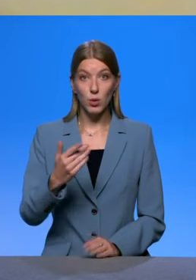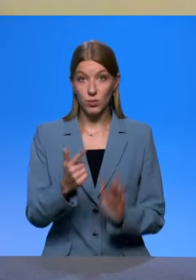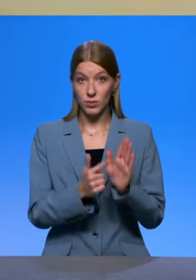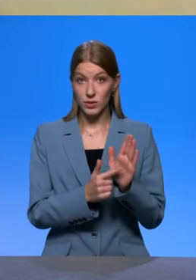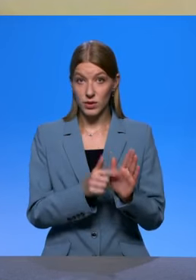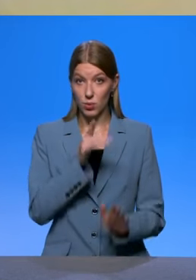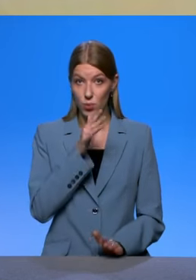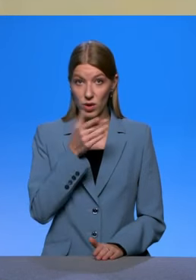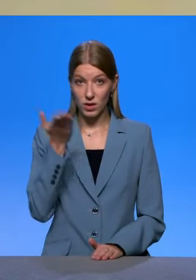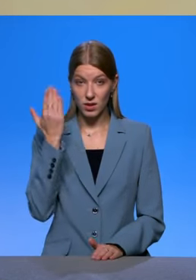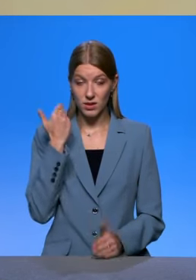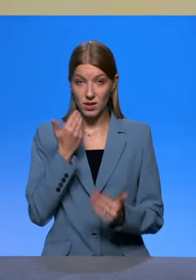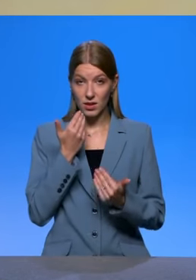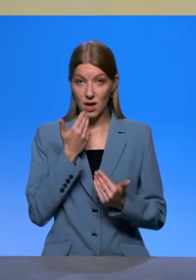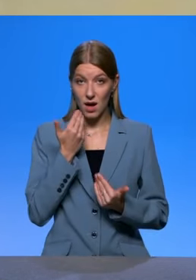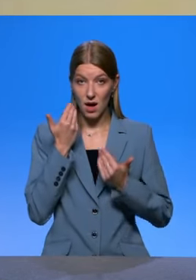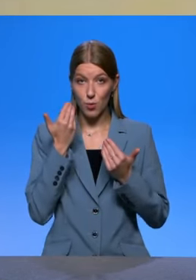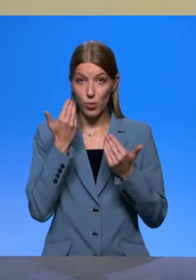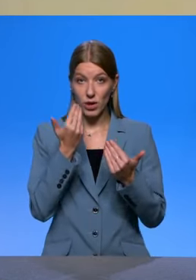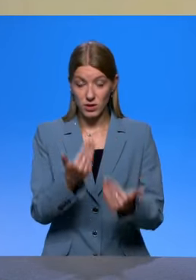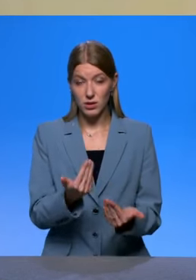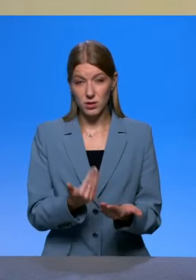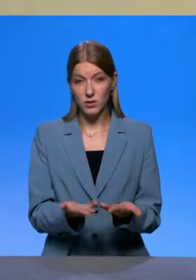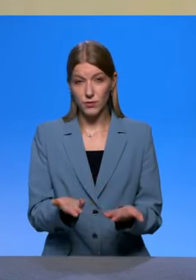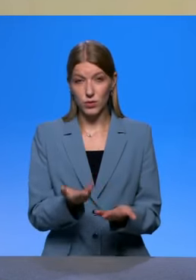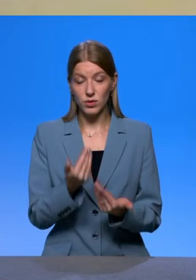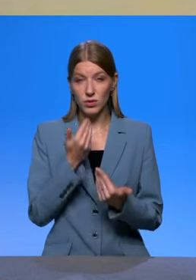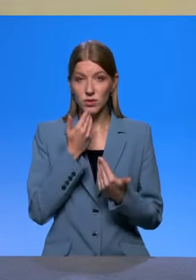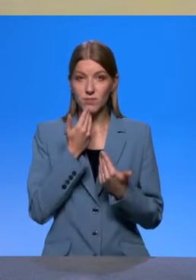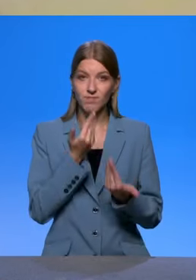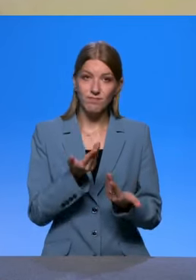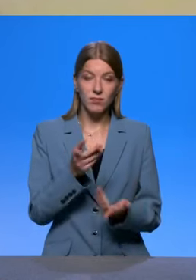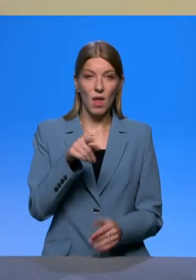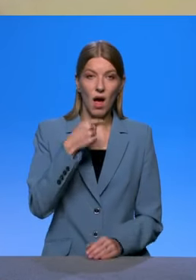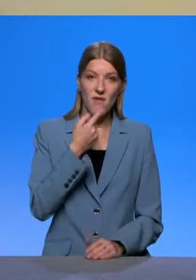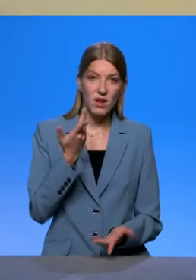наверное, обратилась, вот я говорила, там сказали, не надо говорить ему,